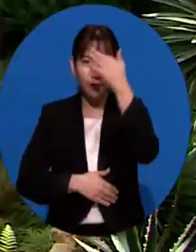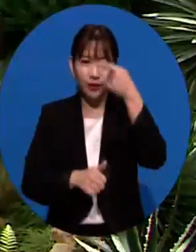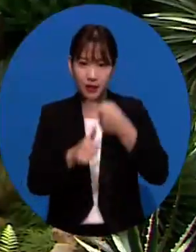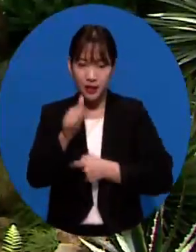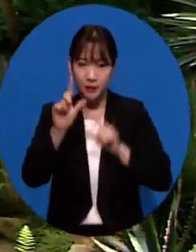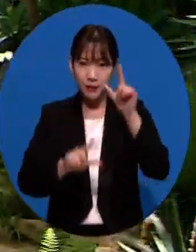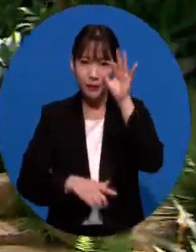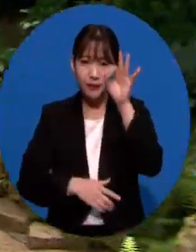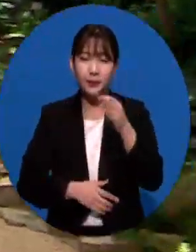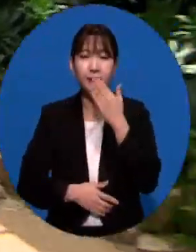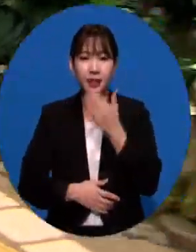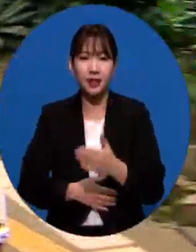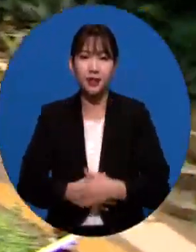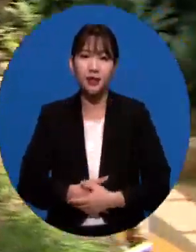자연경관을 즐길 수 있습니다